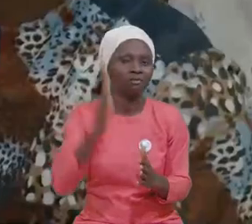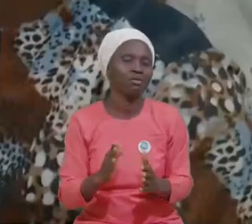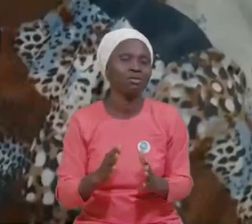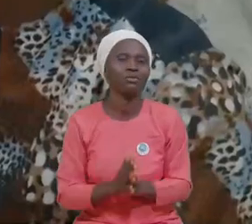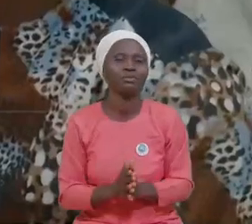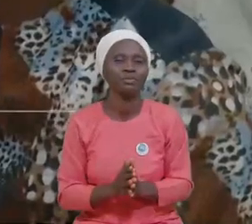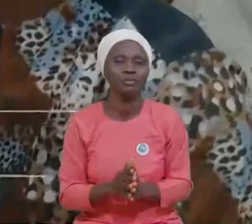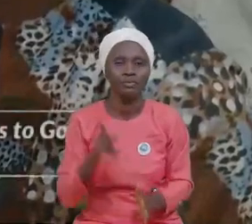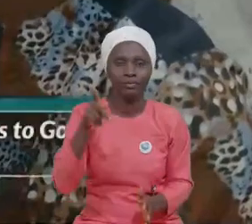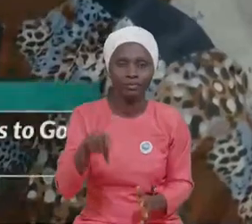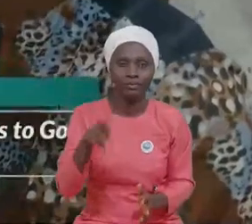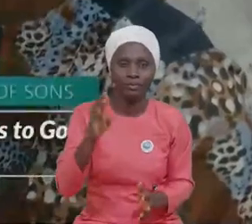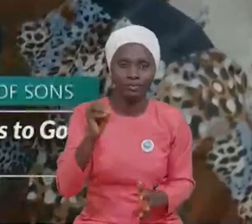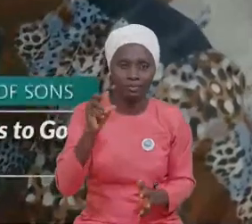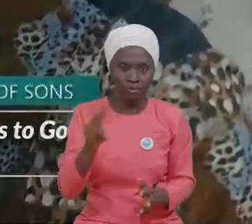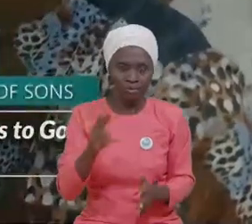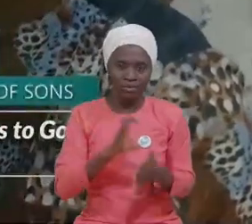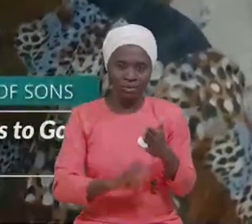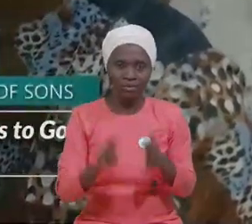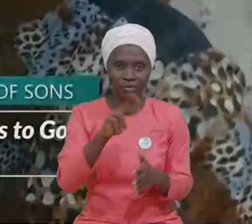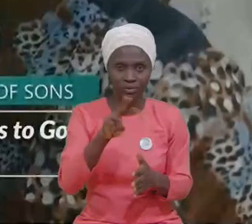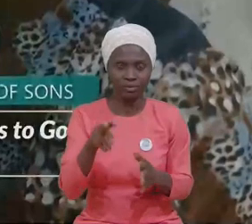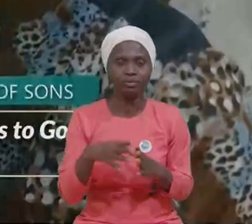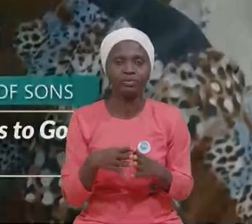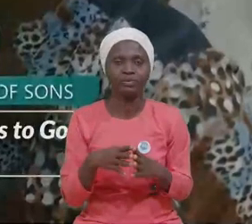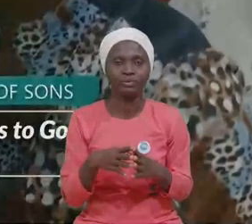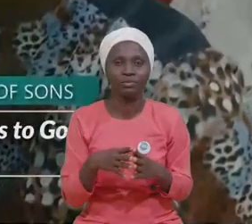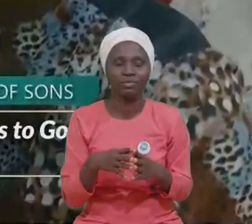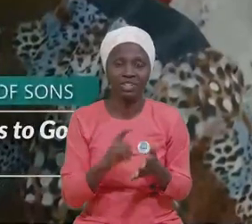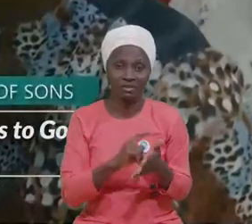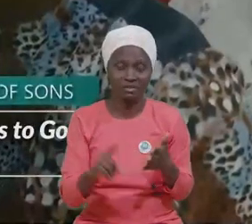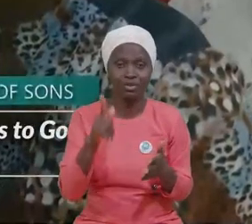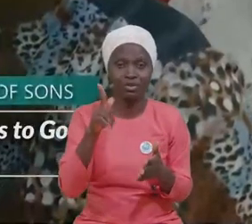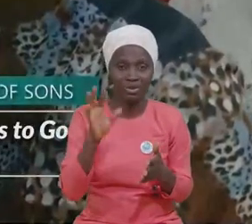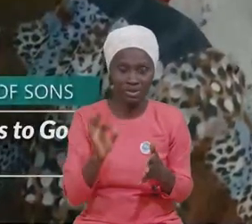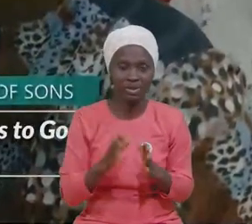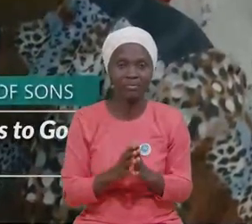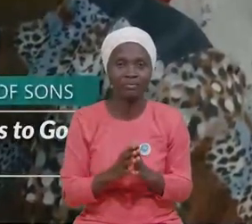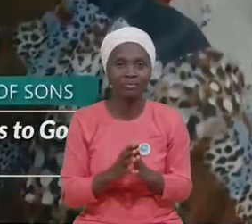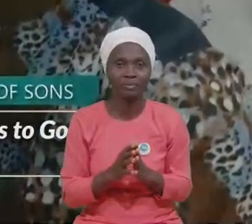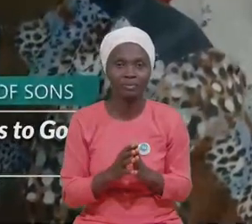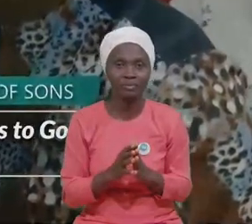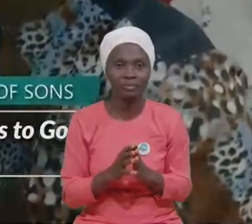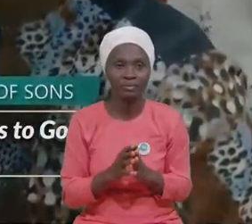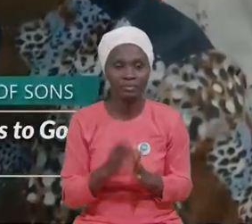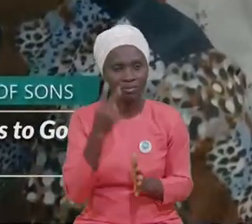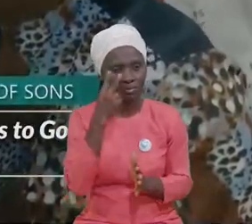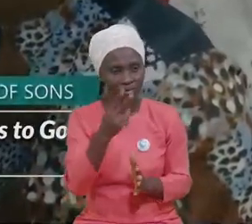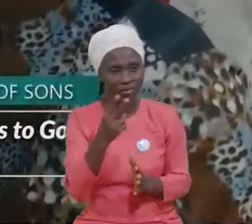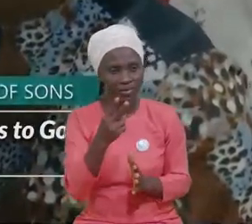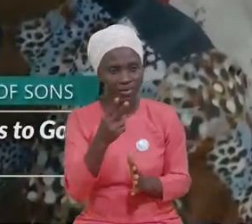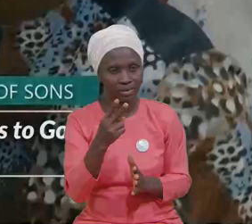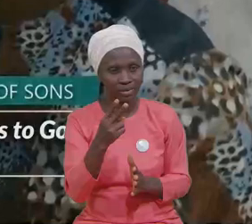Proverbe 22, 29. Proverbe 22, verset 29. Si tu vois un